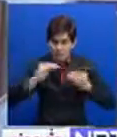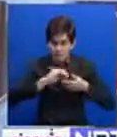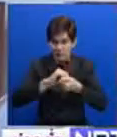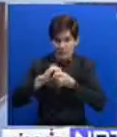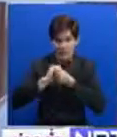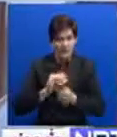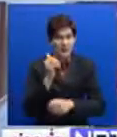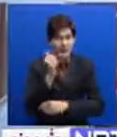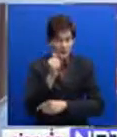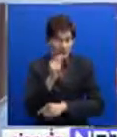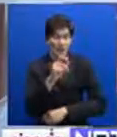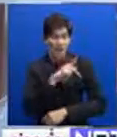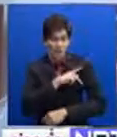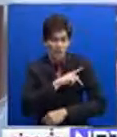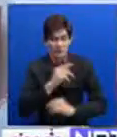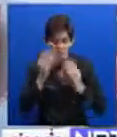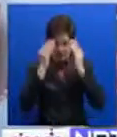ชาวไทยพุทธและชาวไทยมุสลิม S